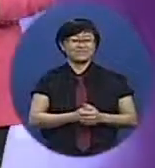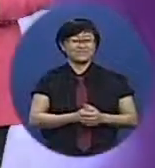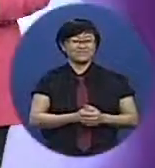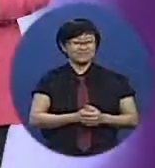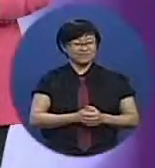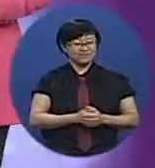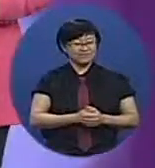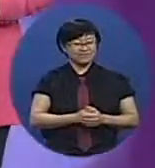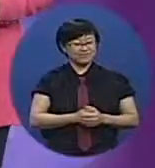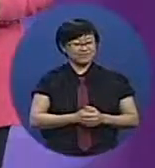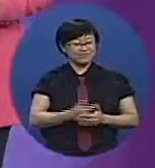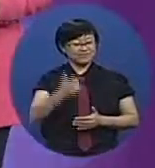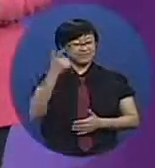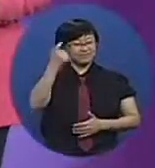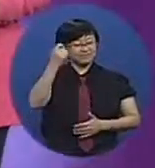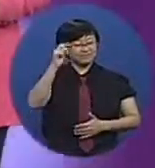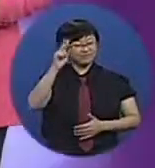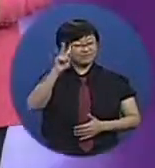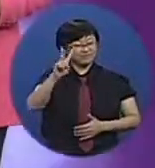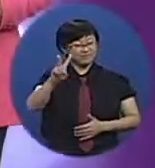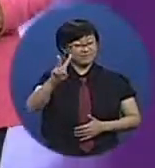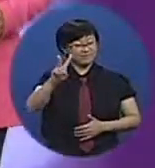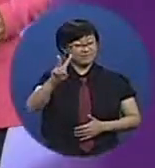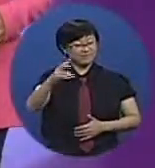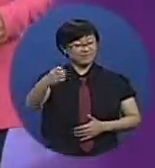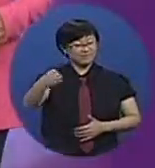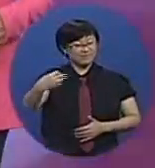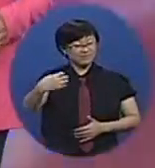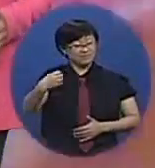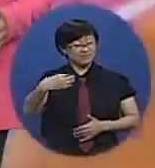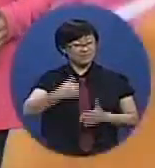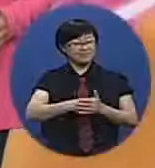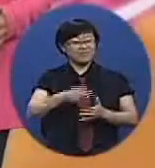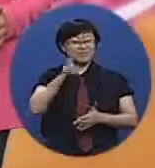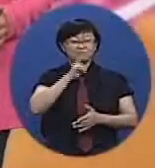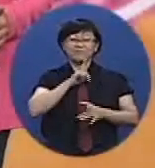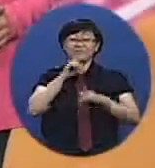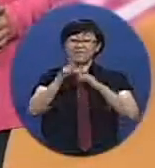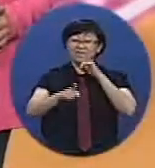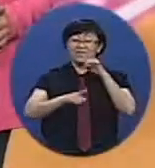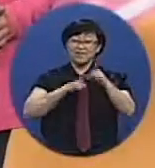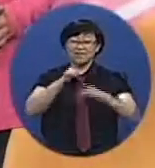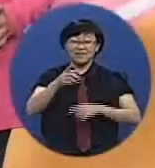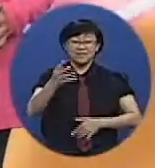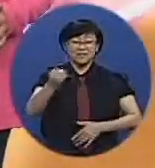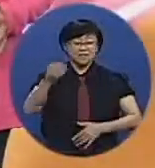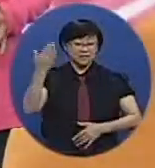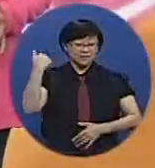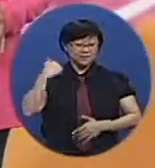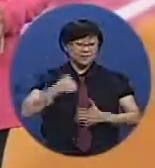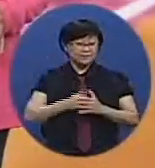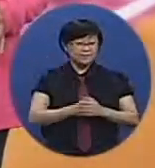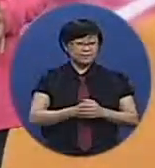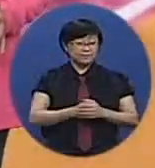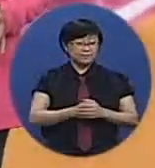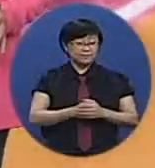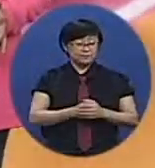그 TV에서 네. 말씀을 하시길래. 예. 네. 노래 신청을 했어요. 먼저도 저기,